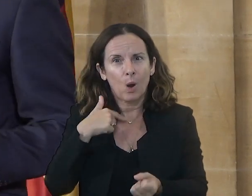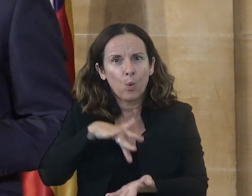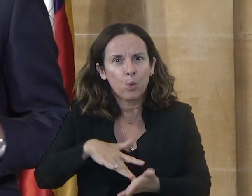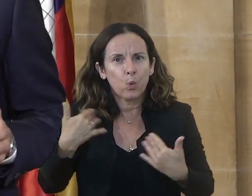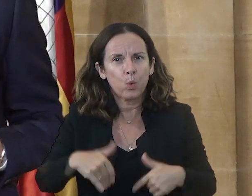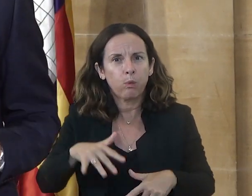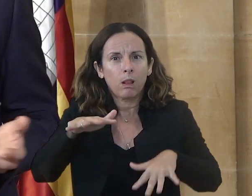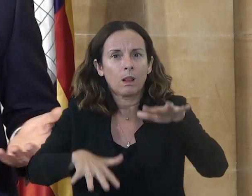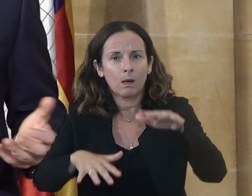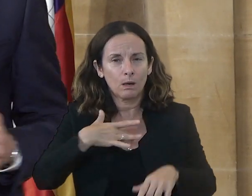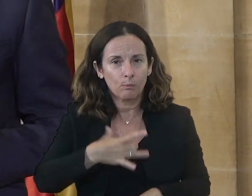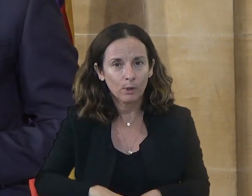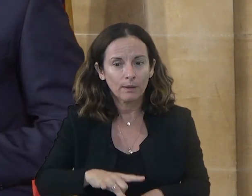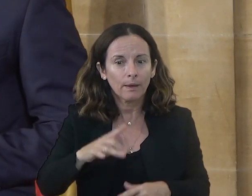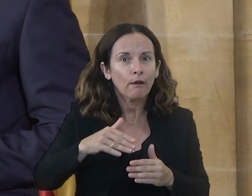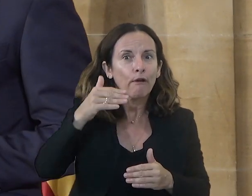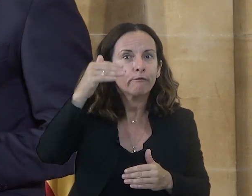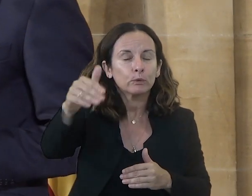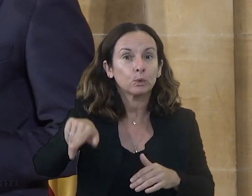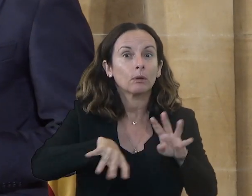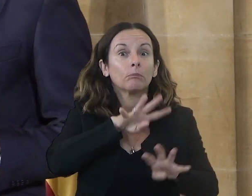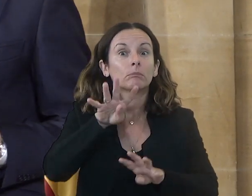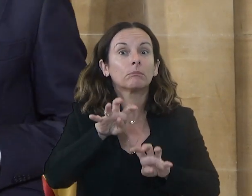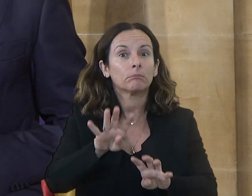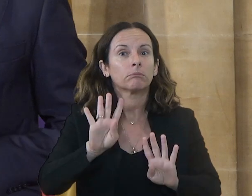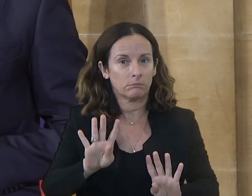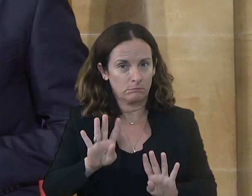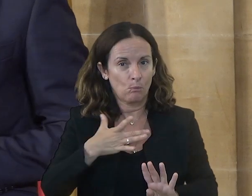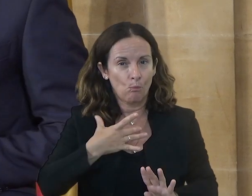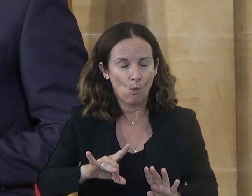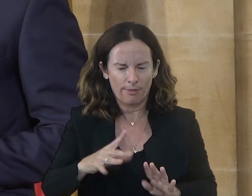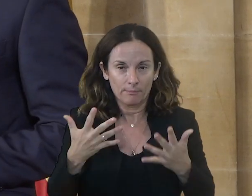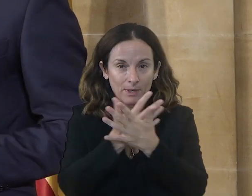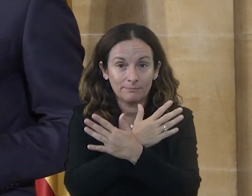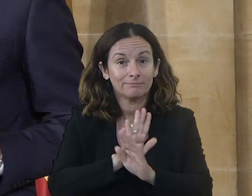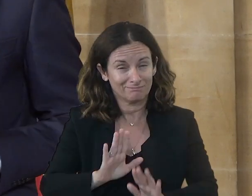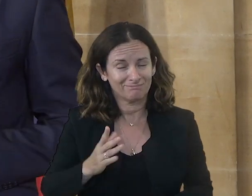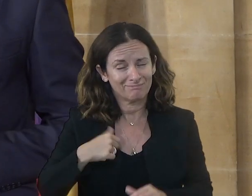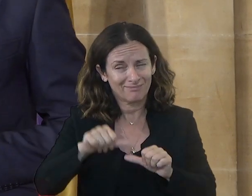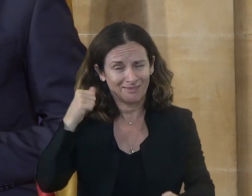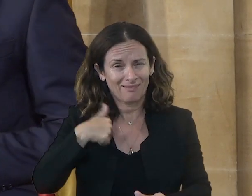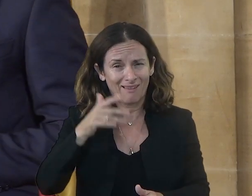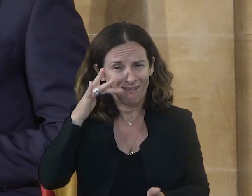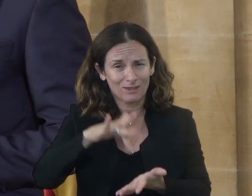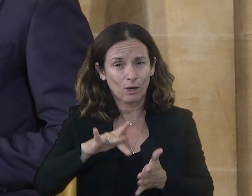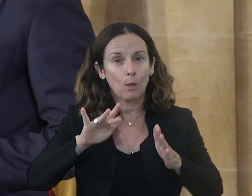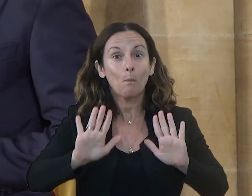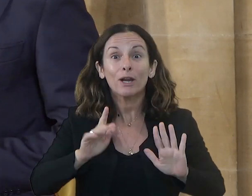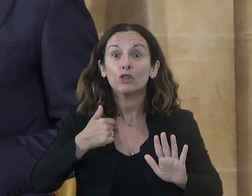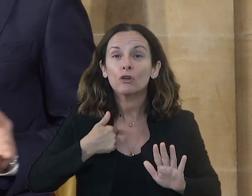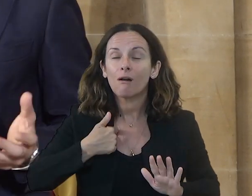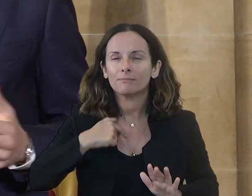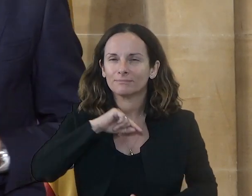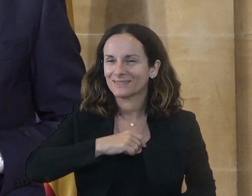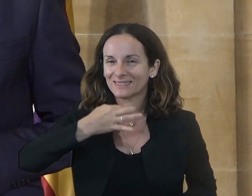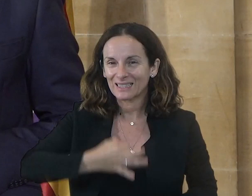anys hem après que el futur és molt incert, que no sabem el que ens depararà el futur, però sí que estic totalment convençut que